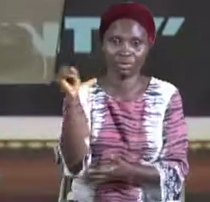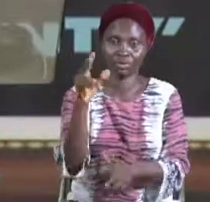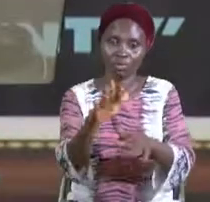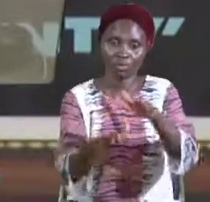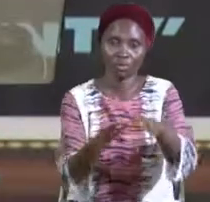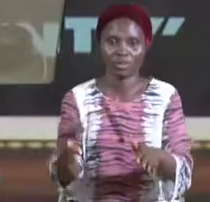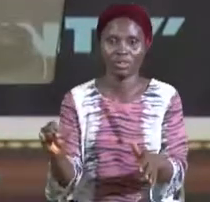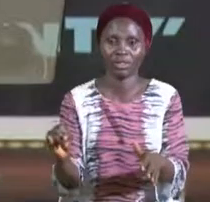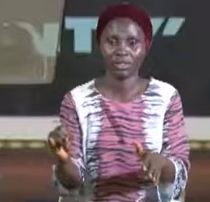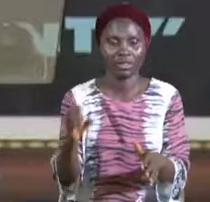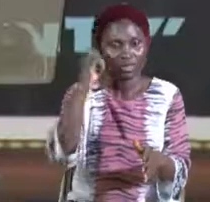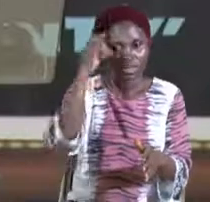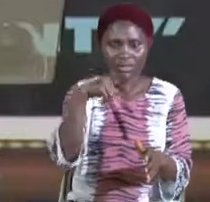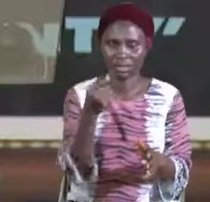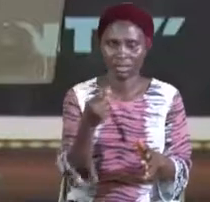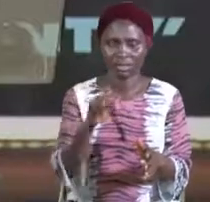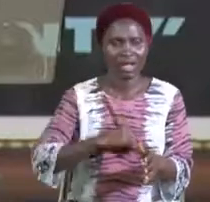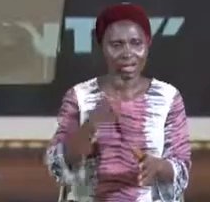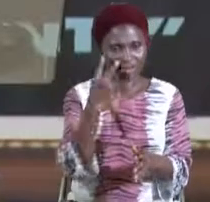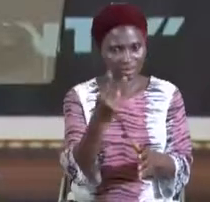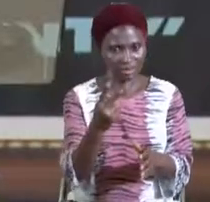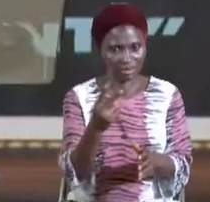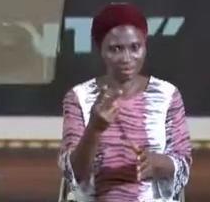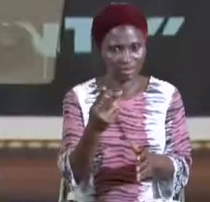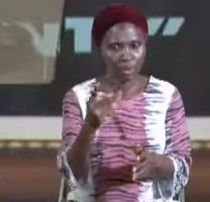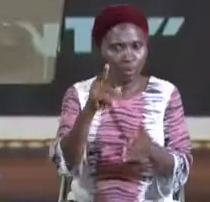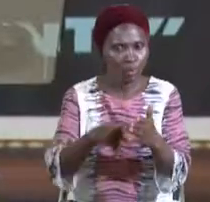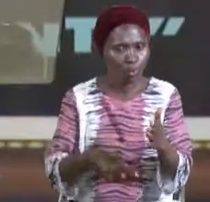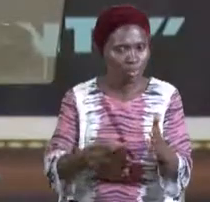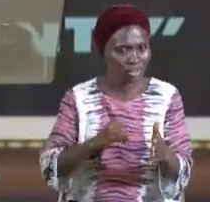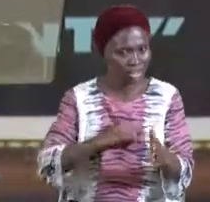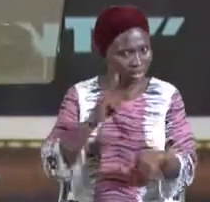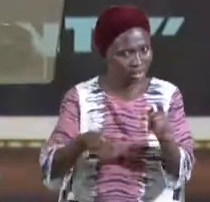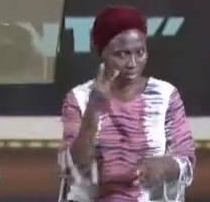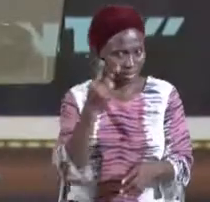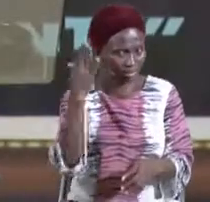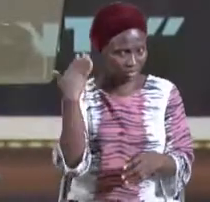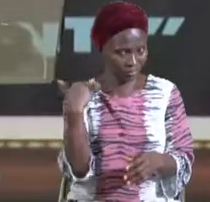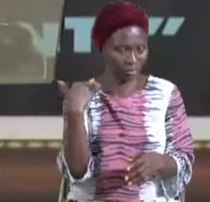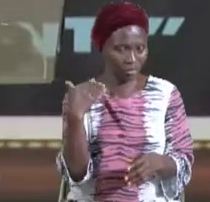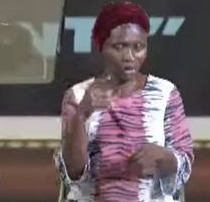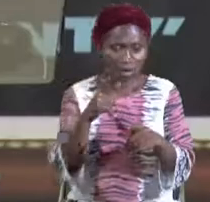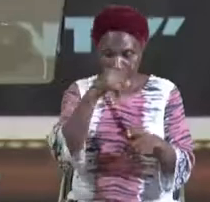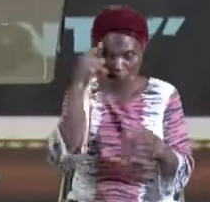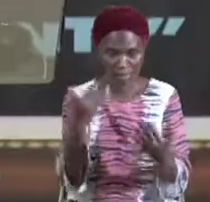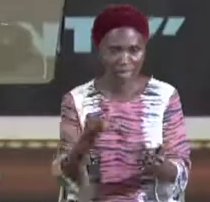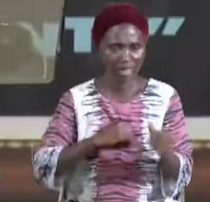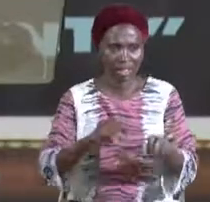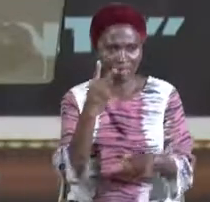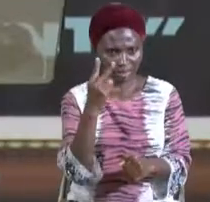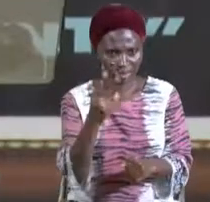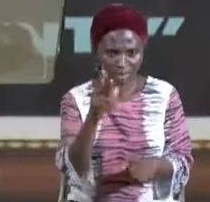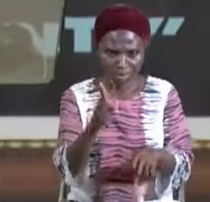qui marchent. Il dit, je vois ce que je ne voyais pas avant. Parce que maintenant, je vois des gens qui